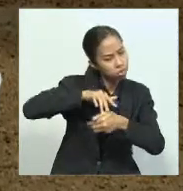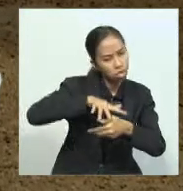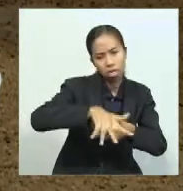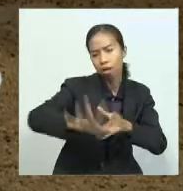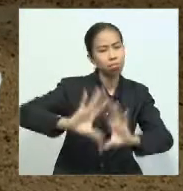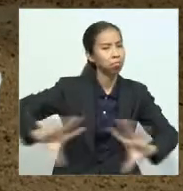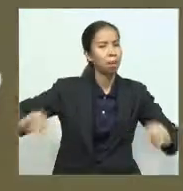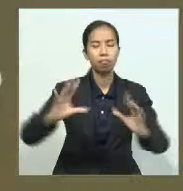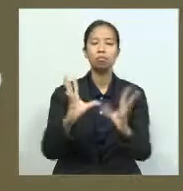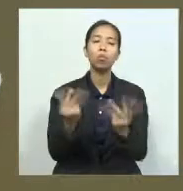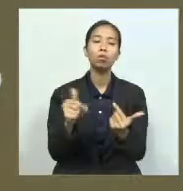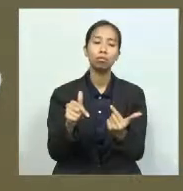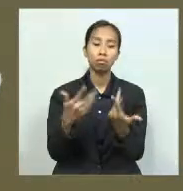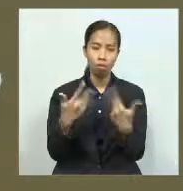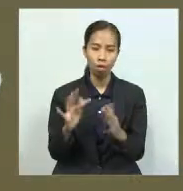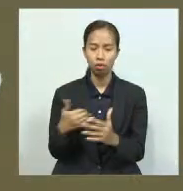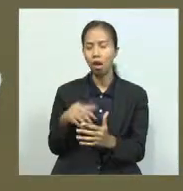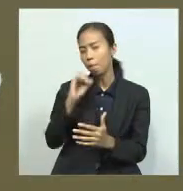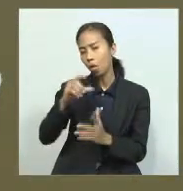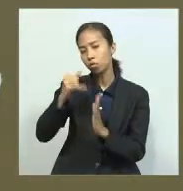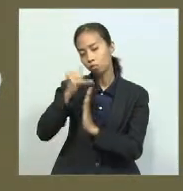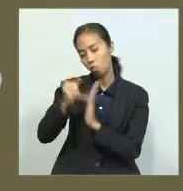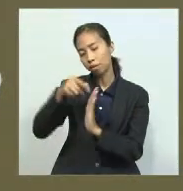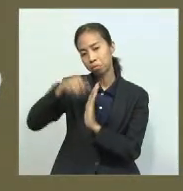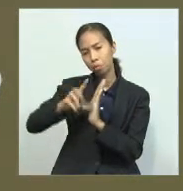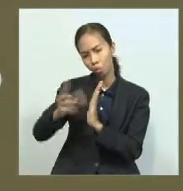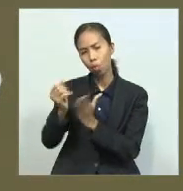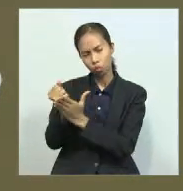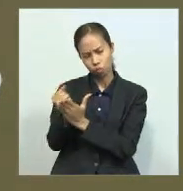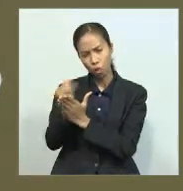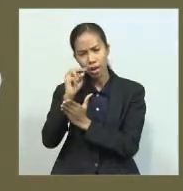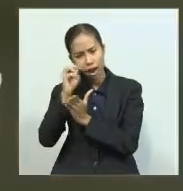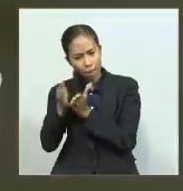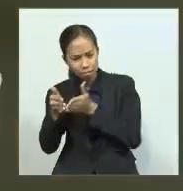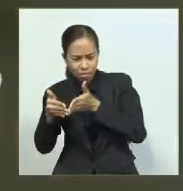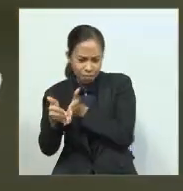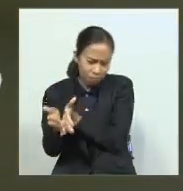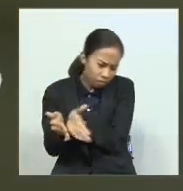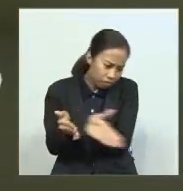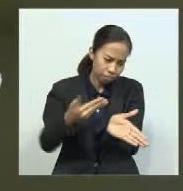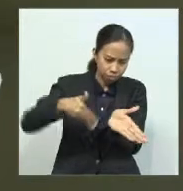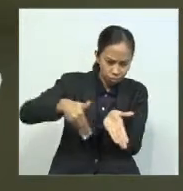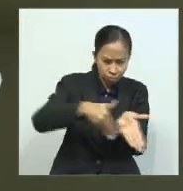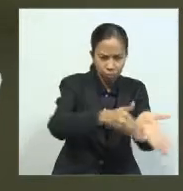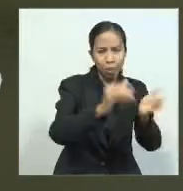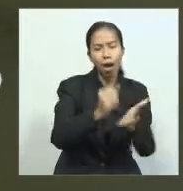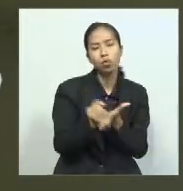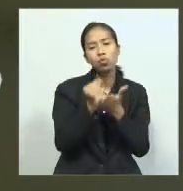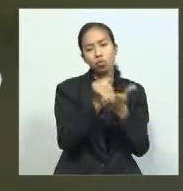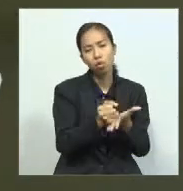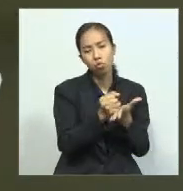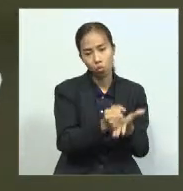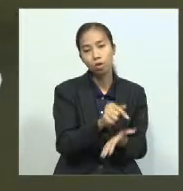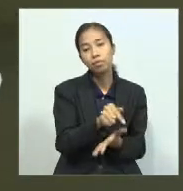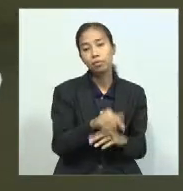ายมน่านที่พิษณุโลกนะครับช่วยส่งน้ำเพื่อใช้รักษาระบบนิเวศและเพื่อการอุปโภคบริโภคเพิ่มเติมก็ทำให้ต